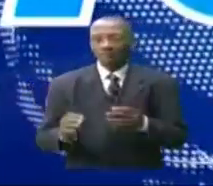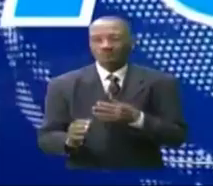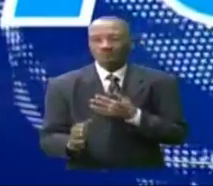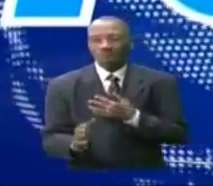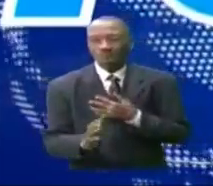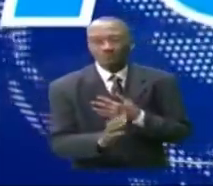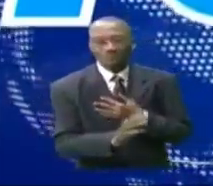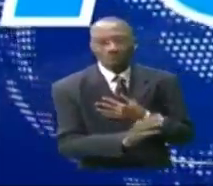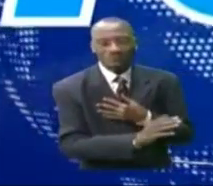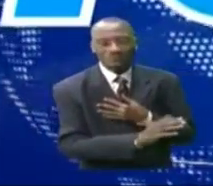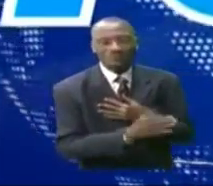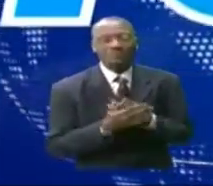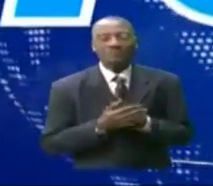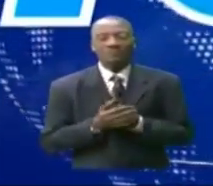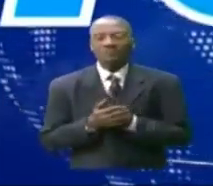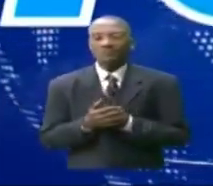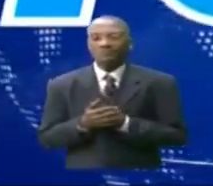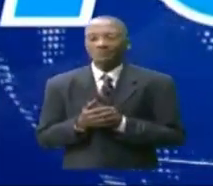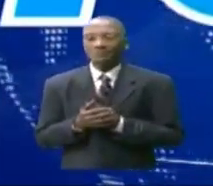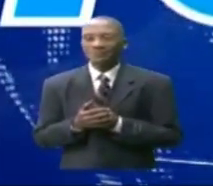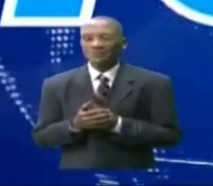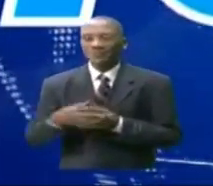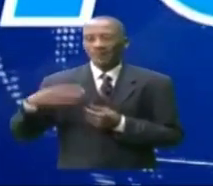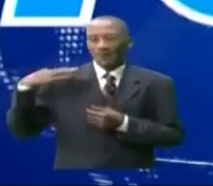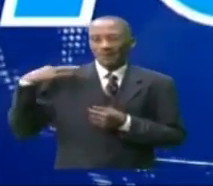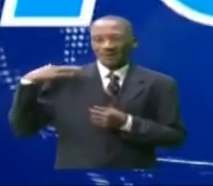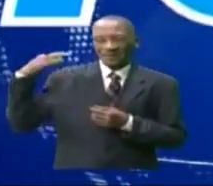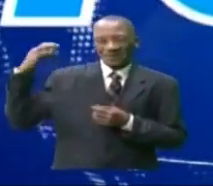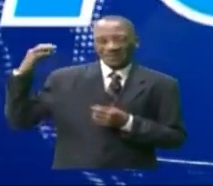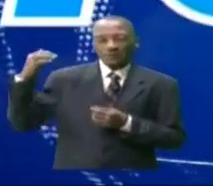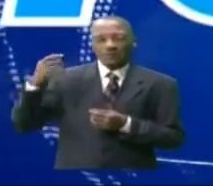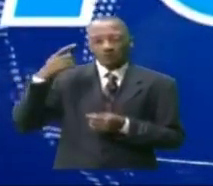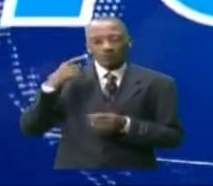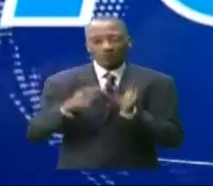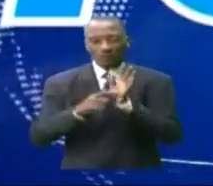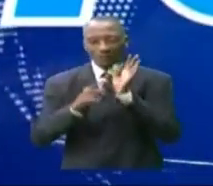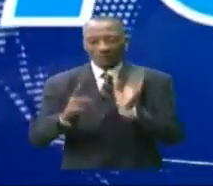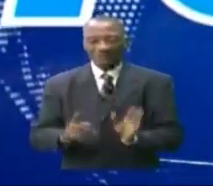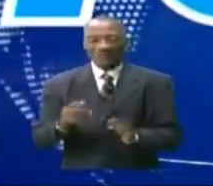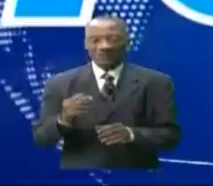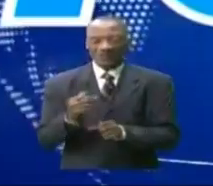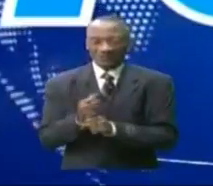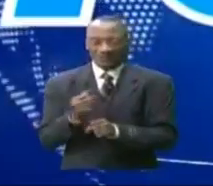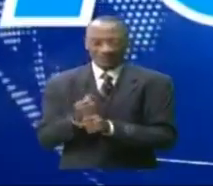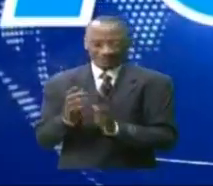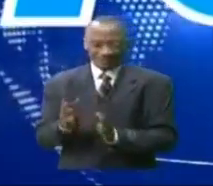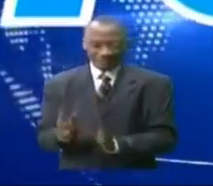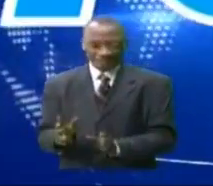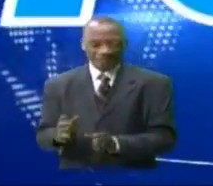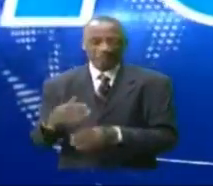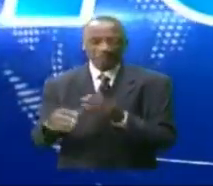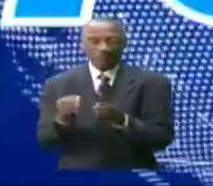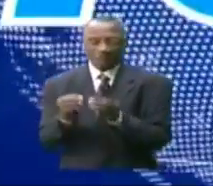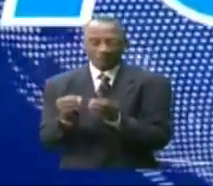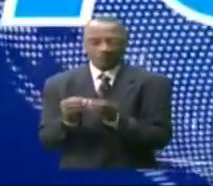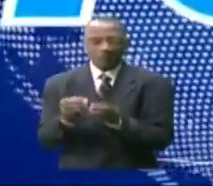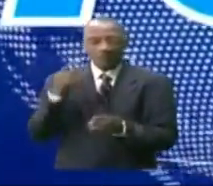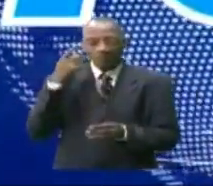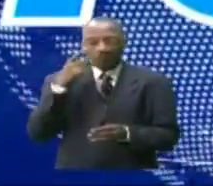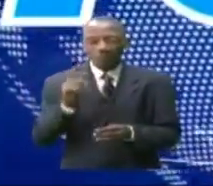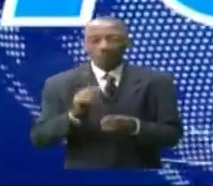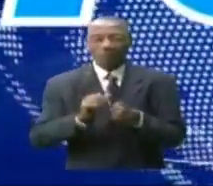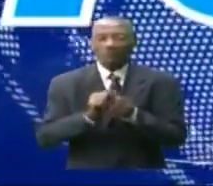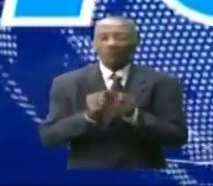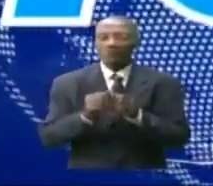Dans un autre registre, la délégation syndicale de la Caisse nationale de sécurité sociale dans le Kassai oriental a pris ses